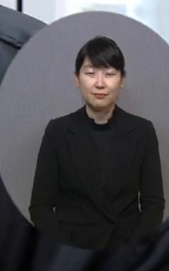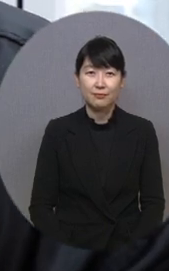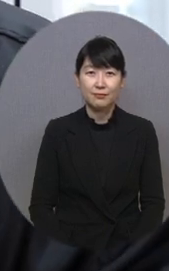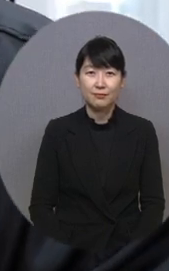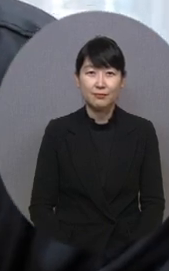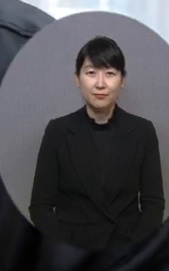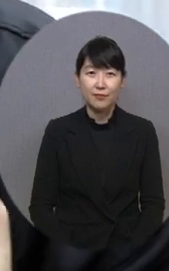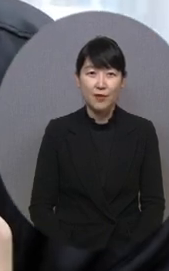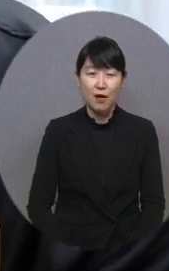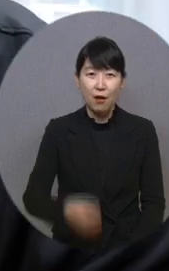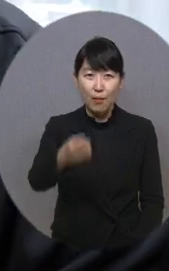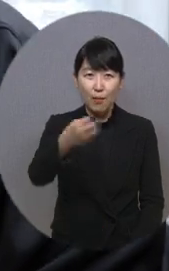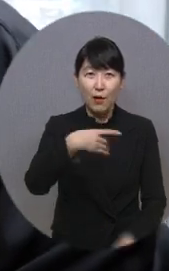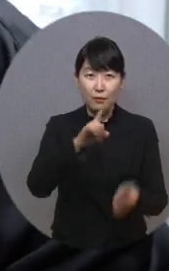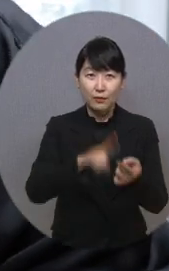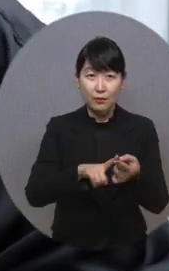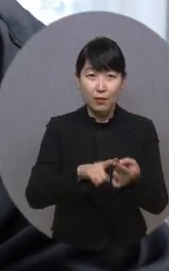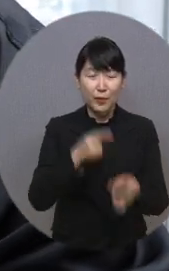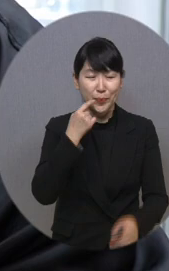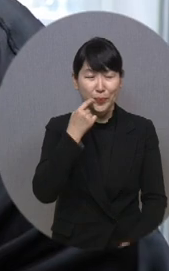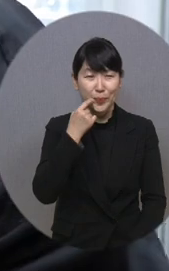말씀대로 쓰지가 않아요.